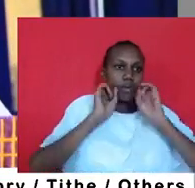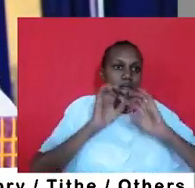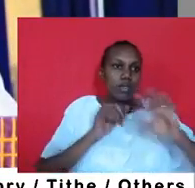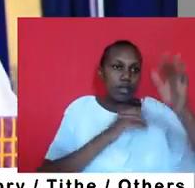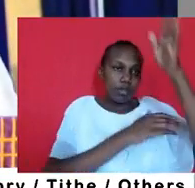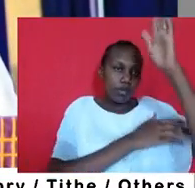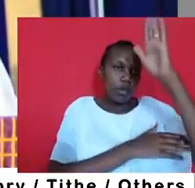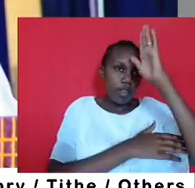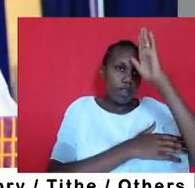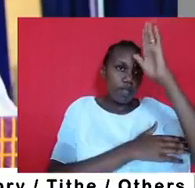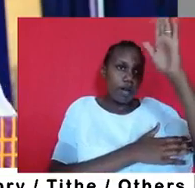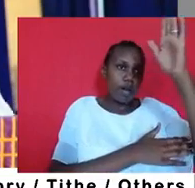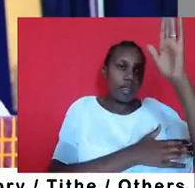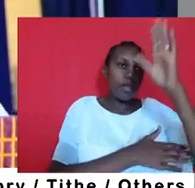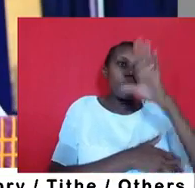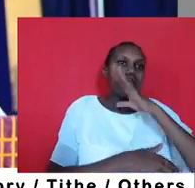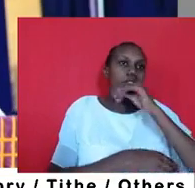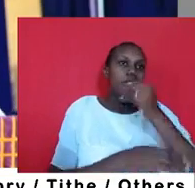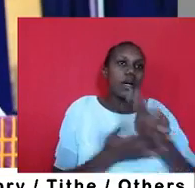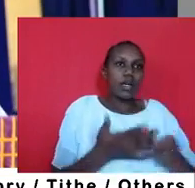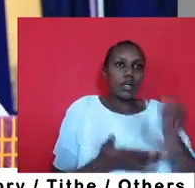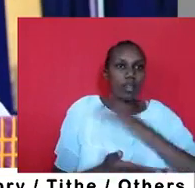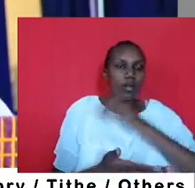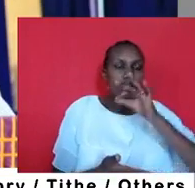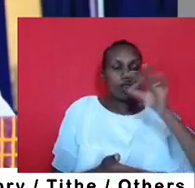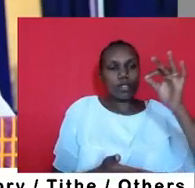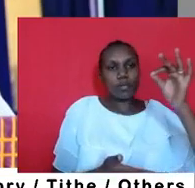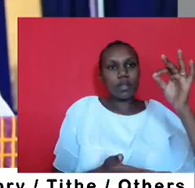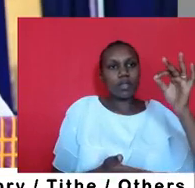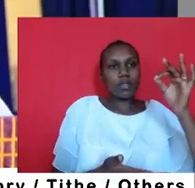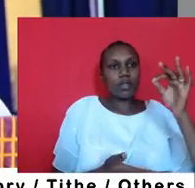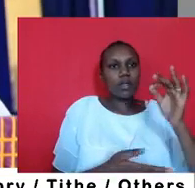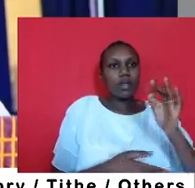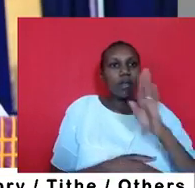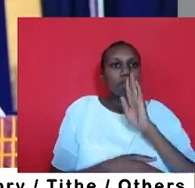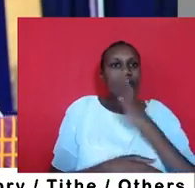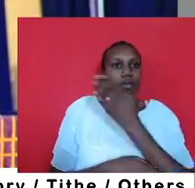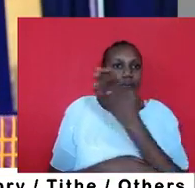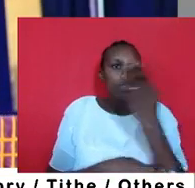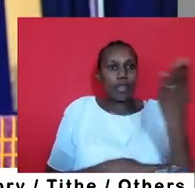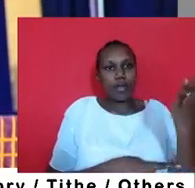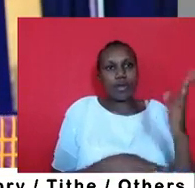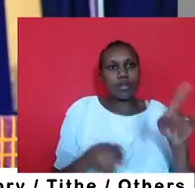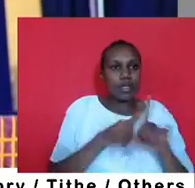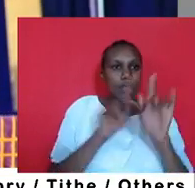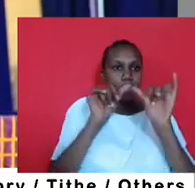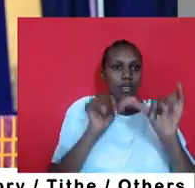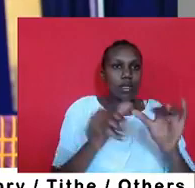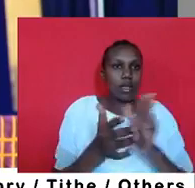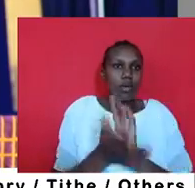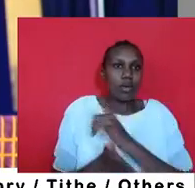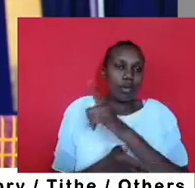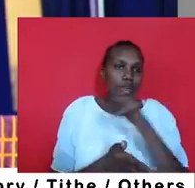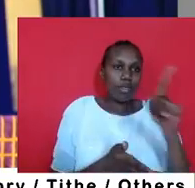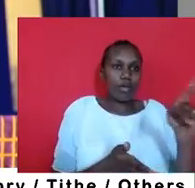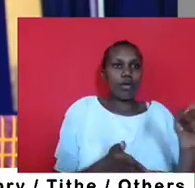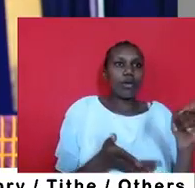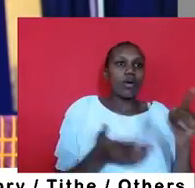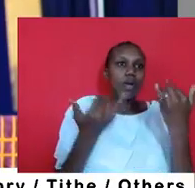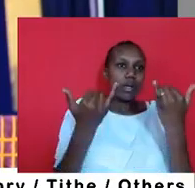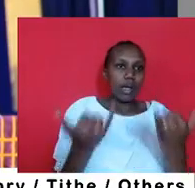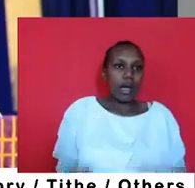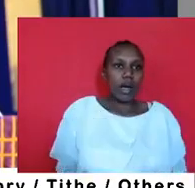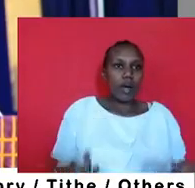Baba Mwenyezi, Baba, Mwana na Roho Mtakatifu iwe kwenu na ikae nanyi